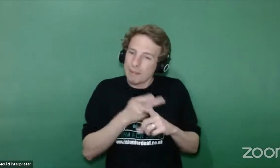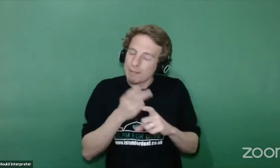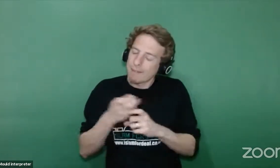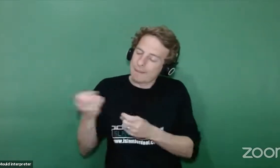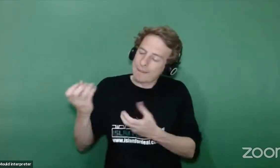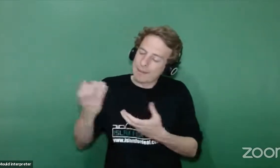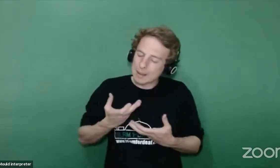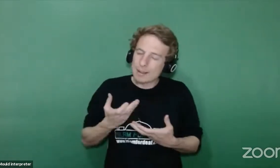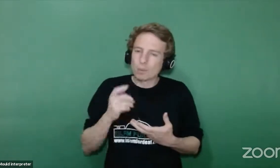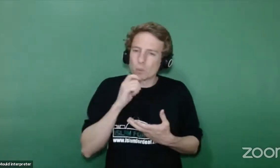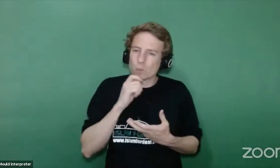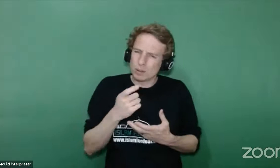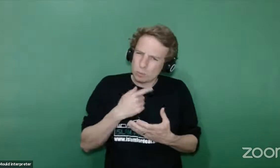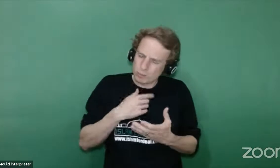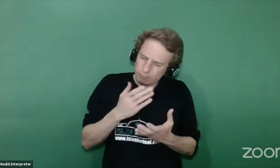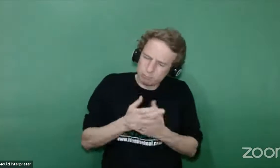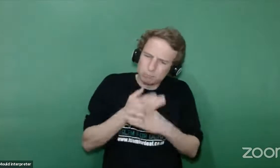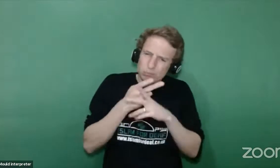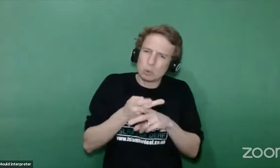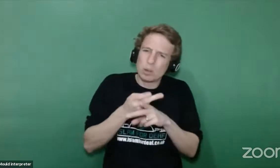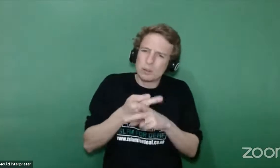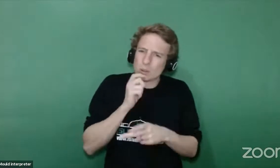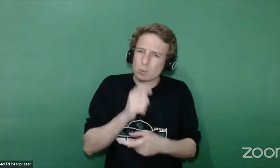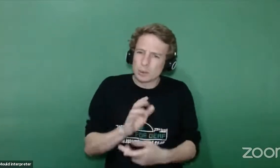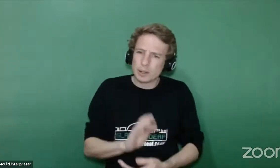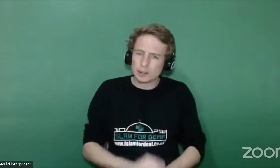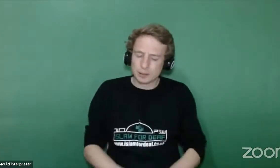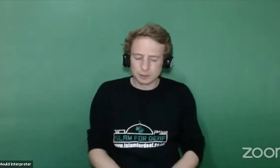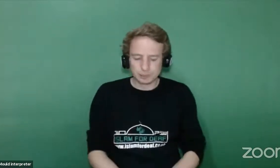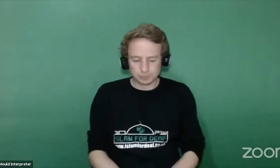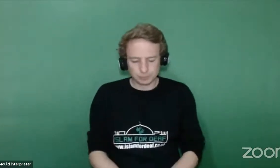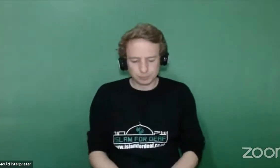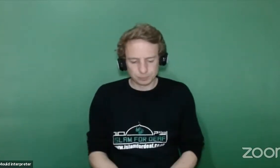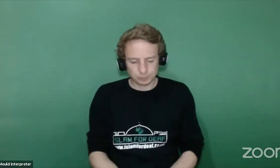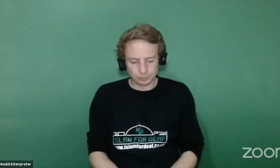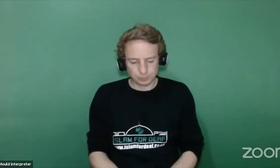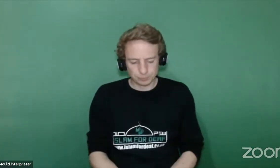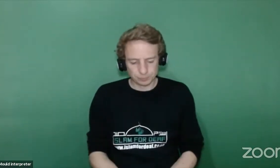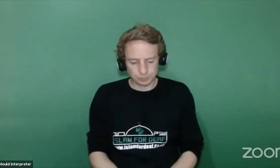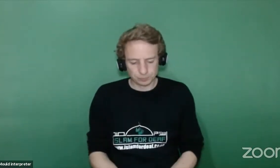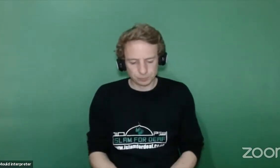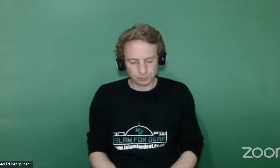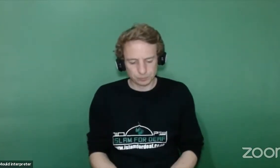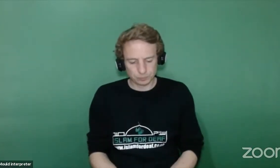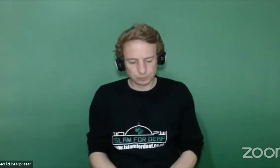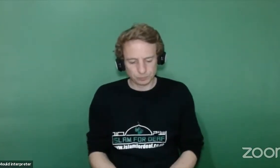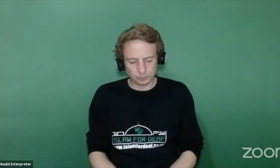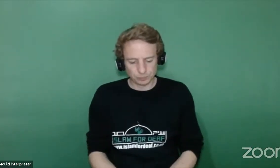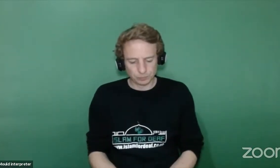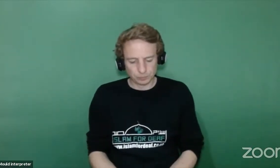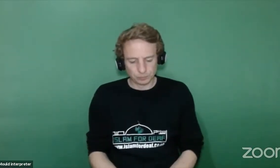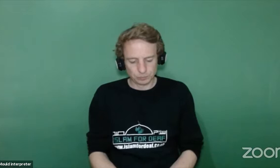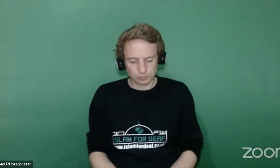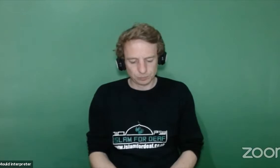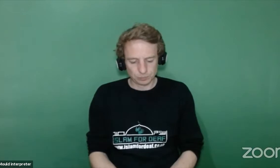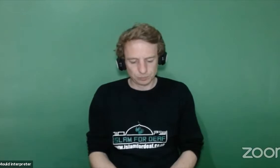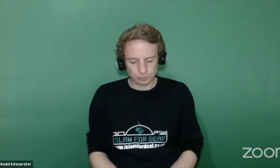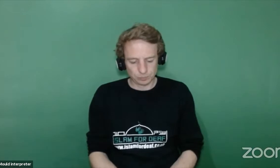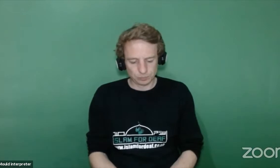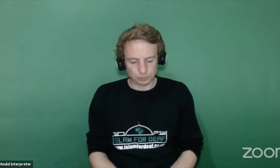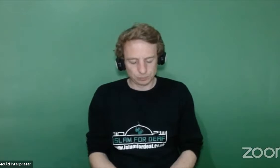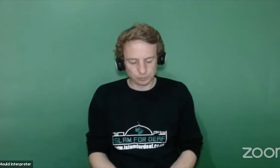we will guard him." قال هل آمنكم عليه إلا